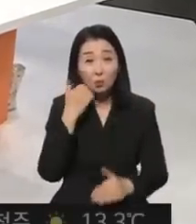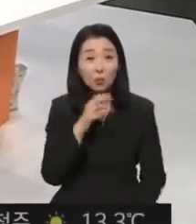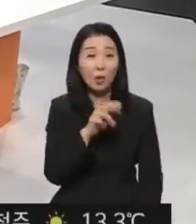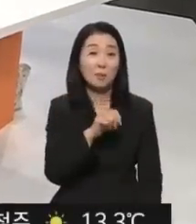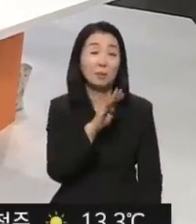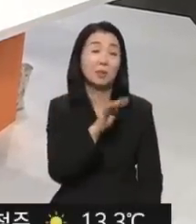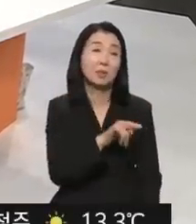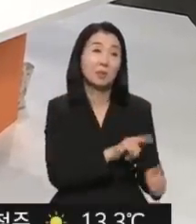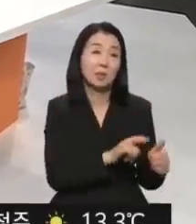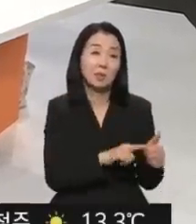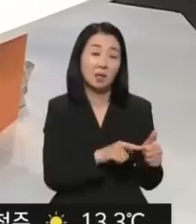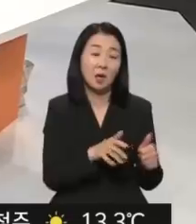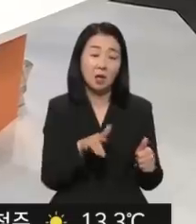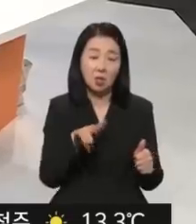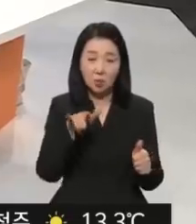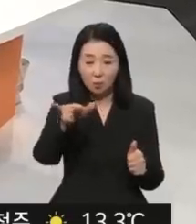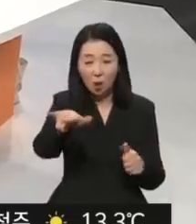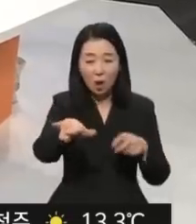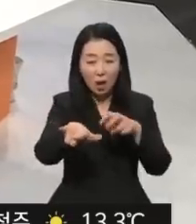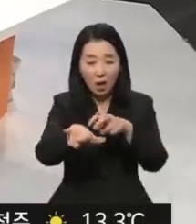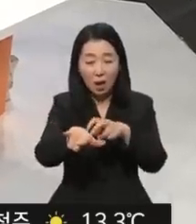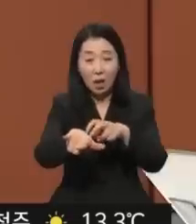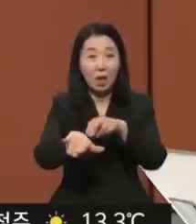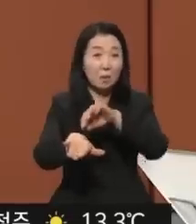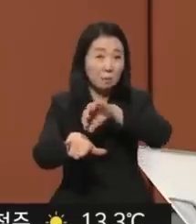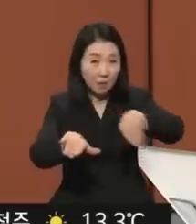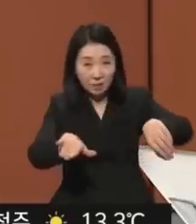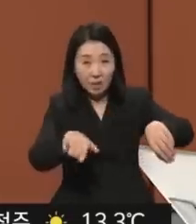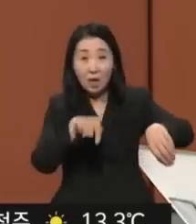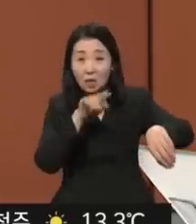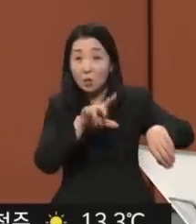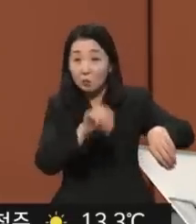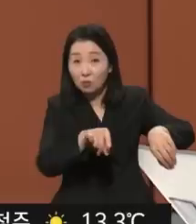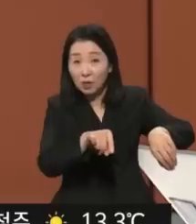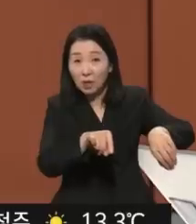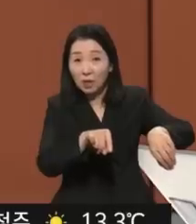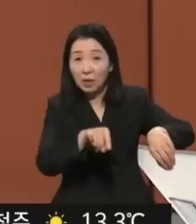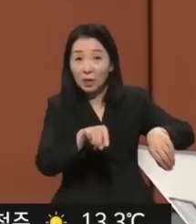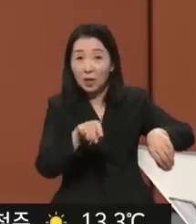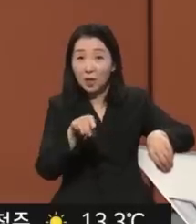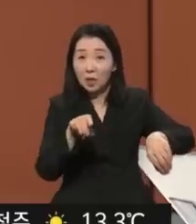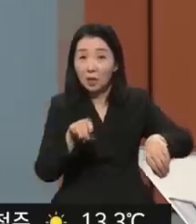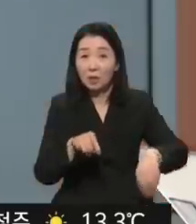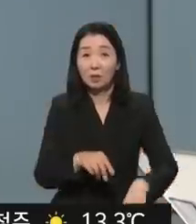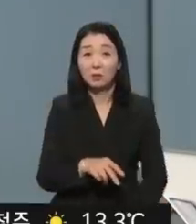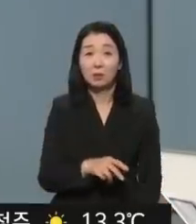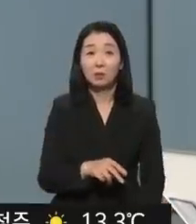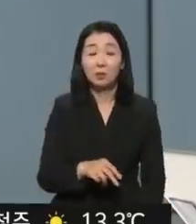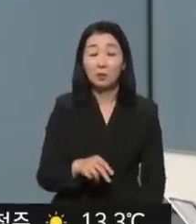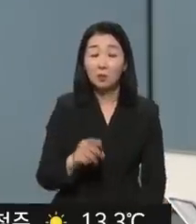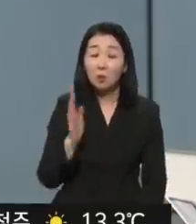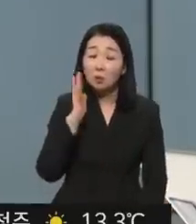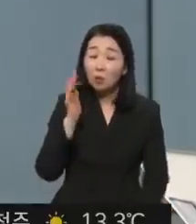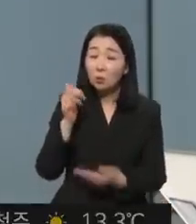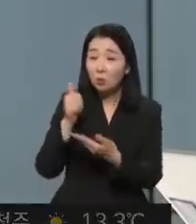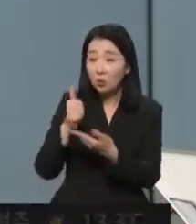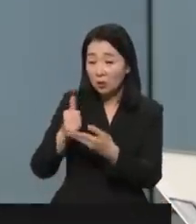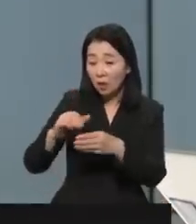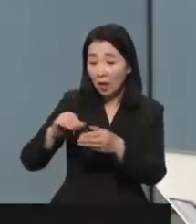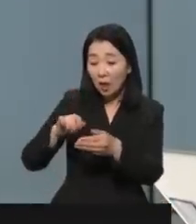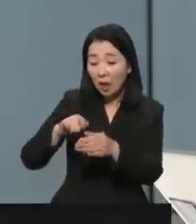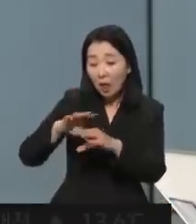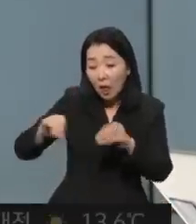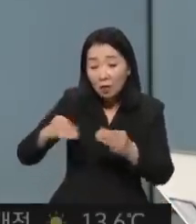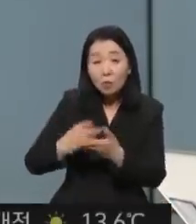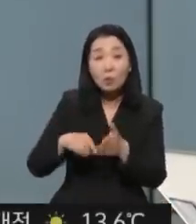MBC 출입 기자에 대한 전용기 탑승 배제가 있었잖아요 여당 내에서도 뭔가 해당 조치를 대통령실이 잘못했다 이런